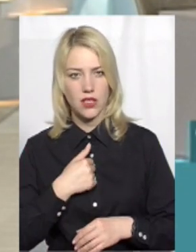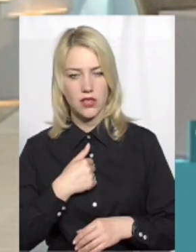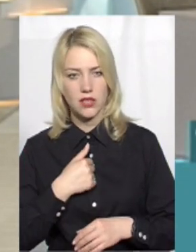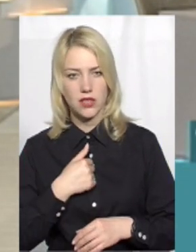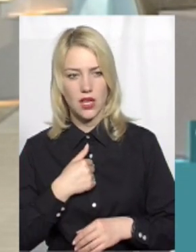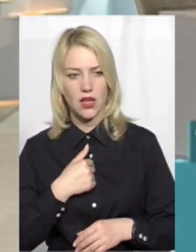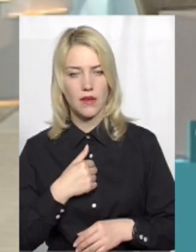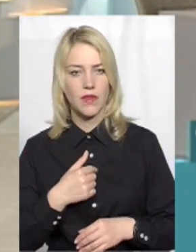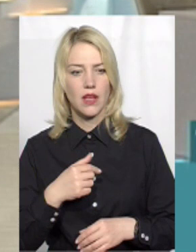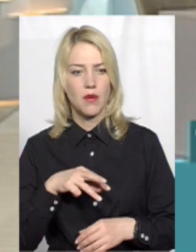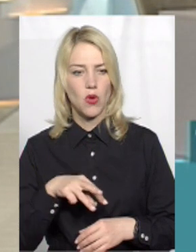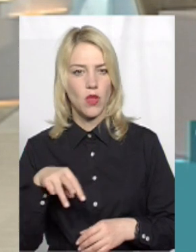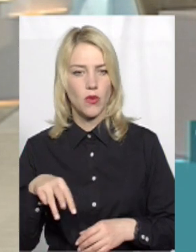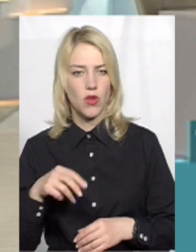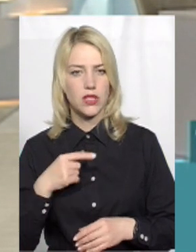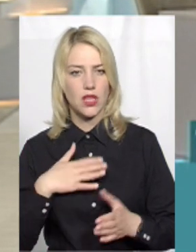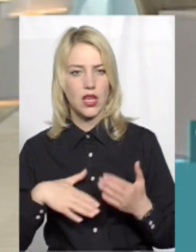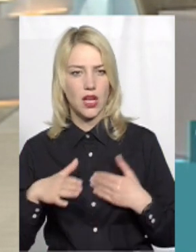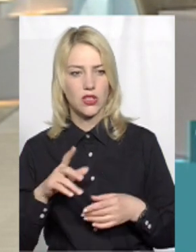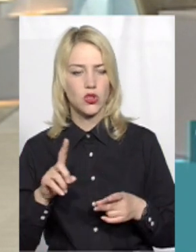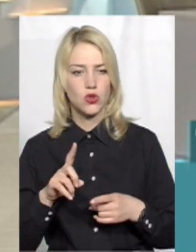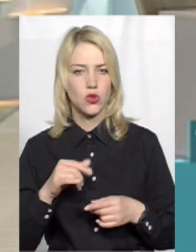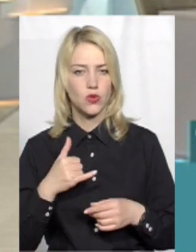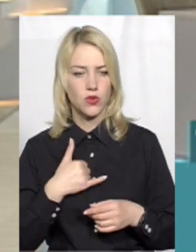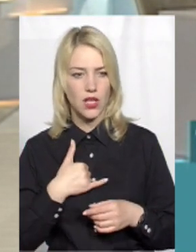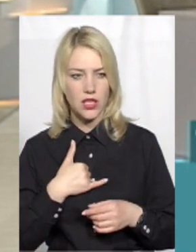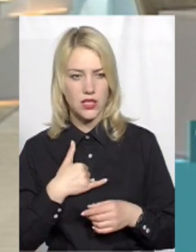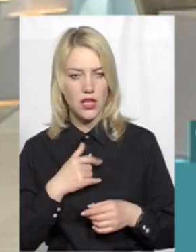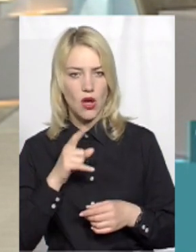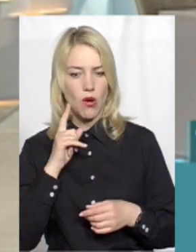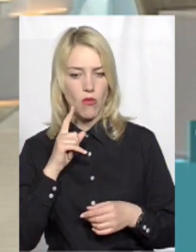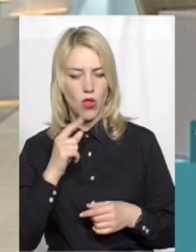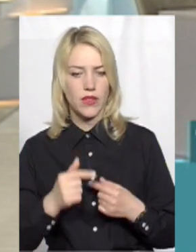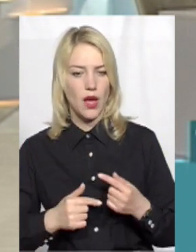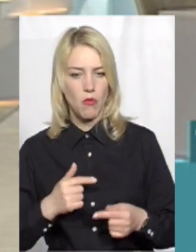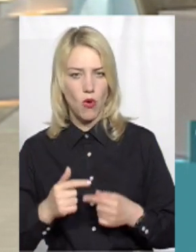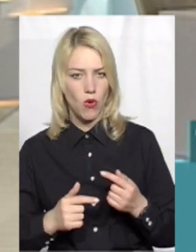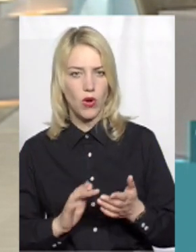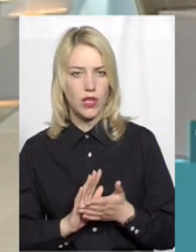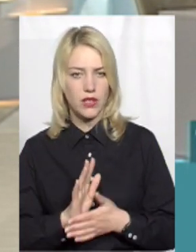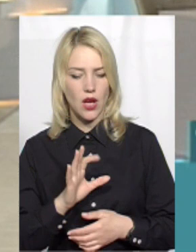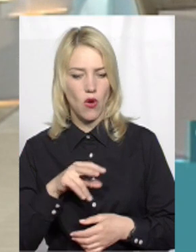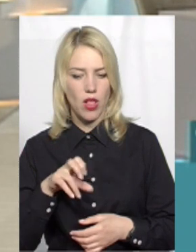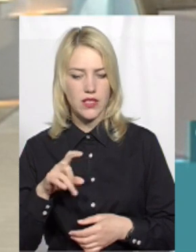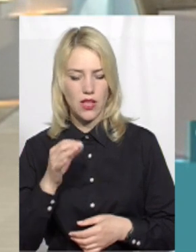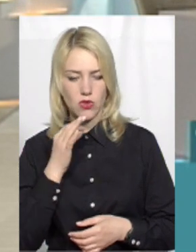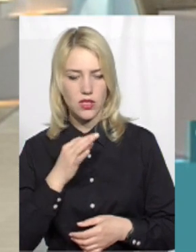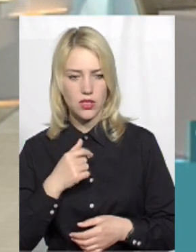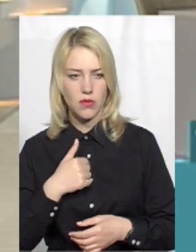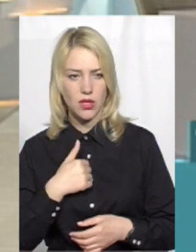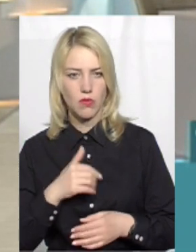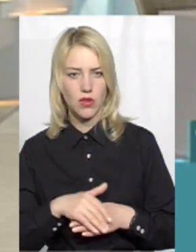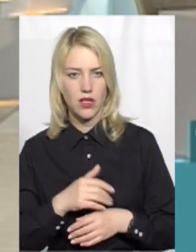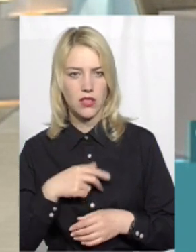конфедерат Микола Миколаївич. Дуже радий, що в нас молоде покоління. Олександро, скажіть мені, будь ласка, я до